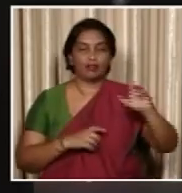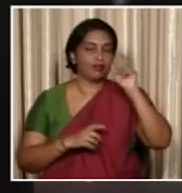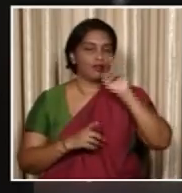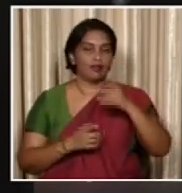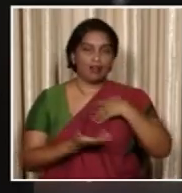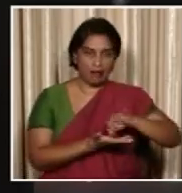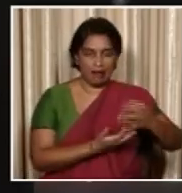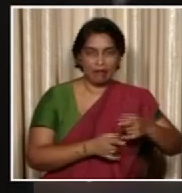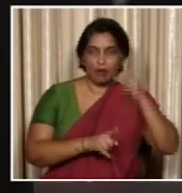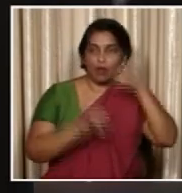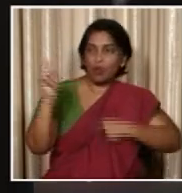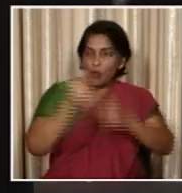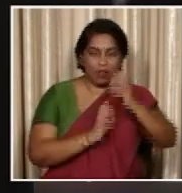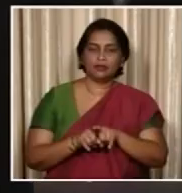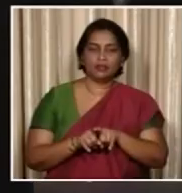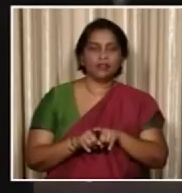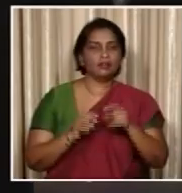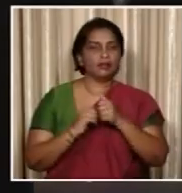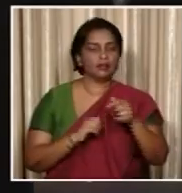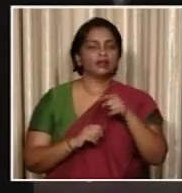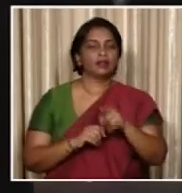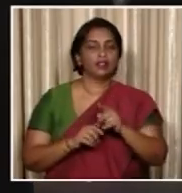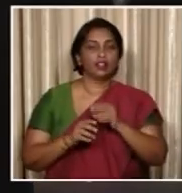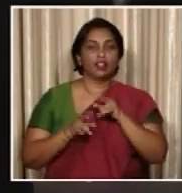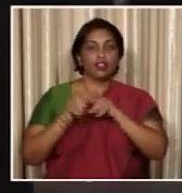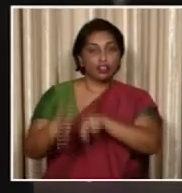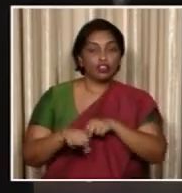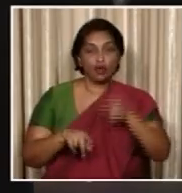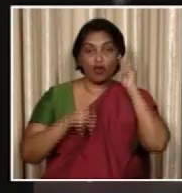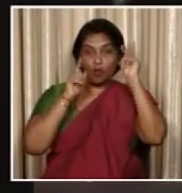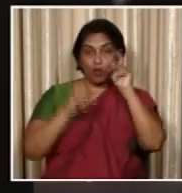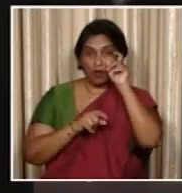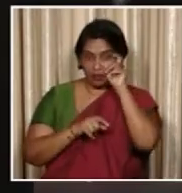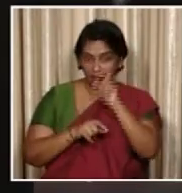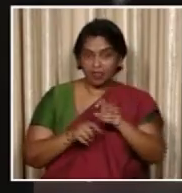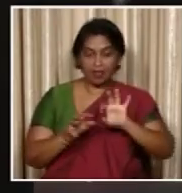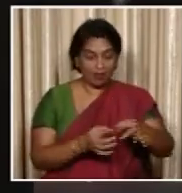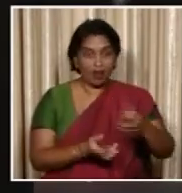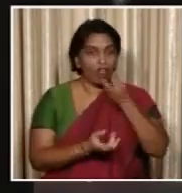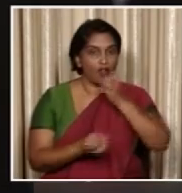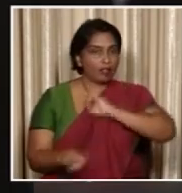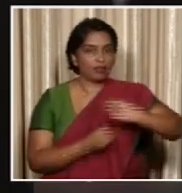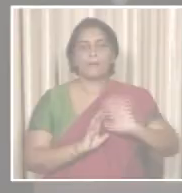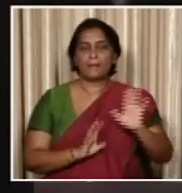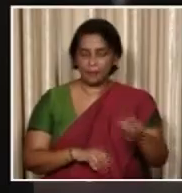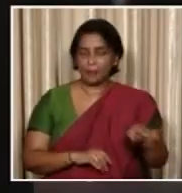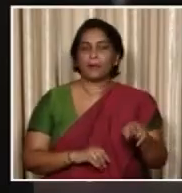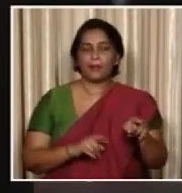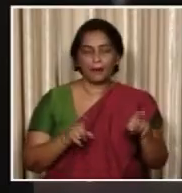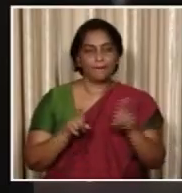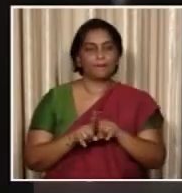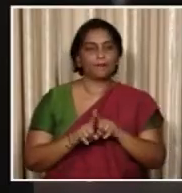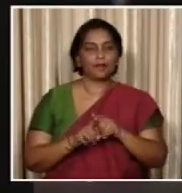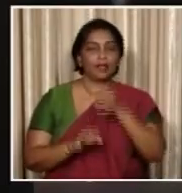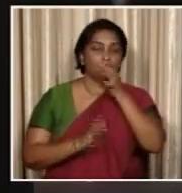මම යෝජනා කරන්නේ අපේ රටේ සමස්ත සහෝදරයින්ට දුවන මුවාදක නෙළුපලා ඉවතලන් දෙපා කියලා. සමහර අය එහෙම කල්පනා කරනවා. දැන් මේ දවස්වල සුරංගනා